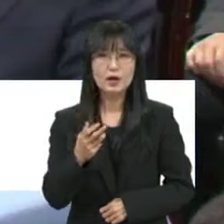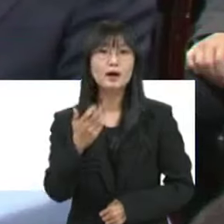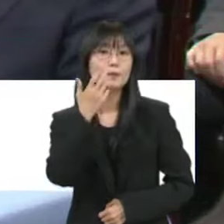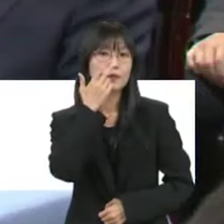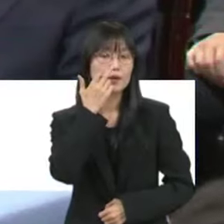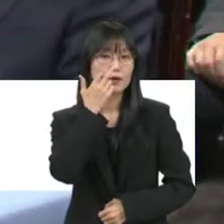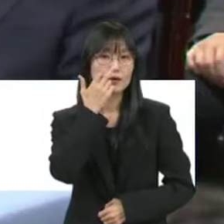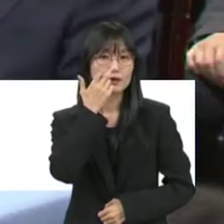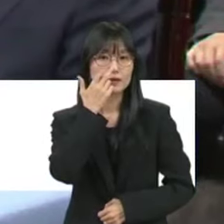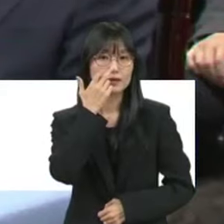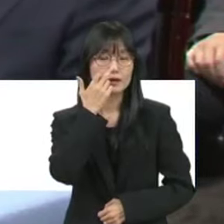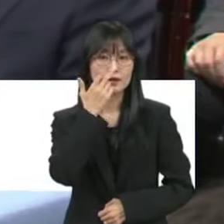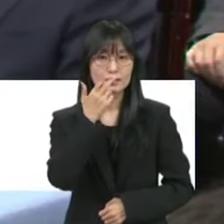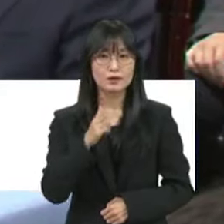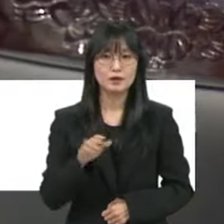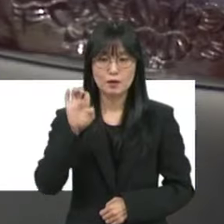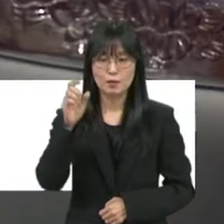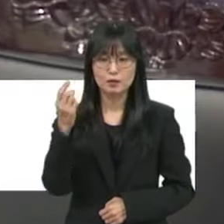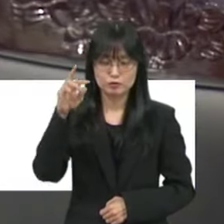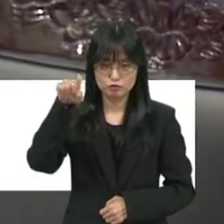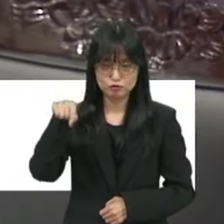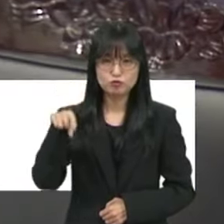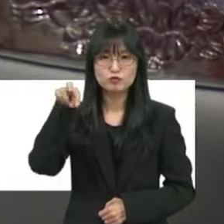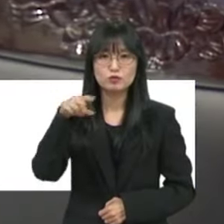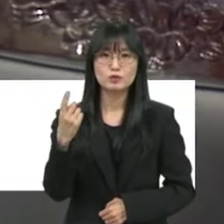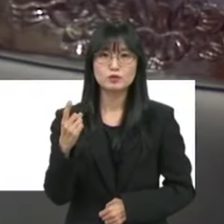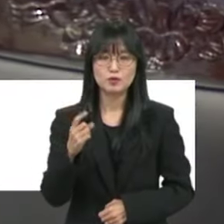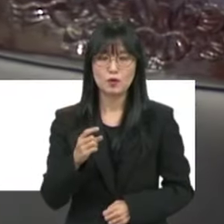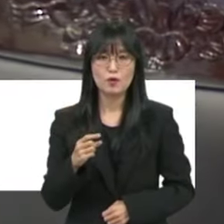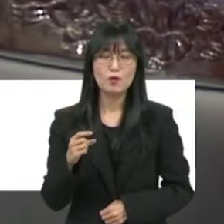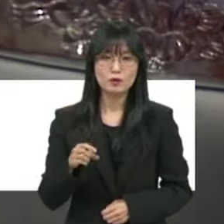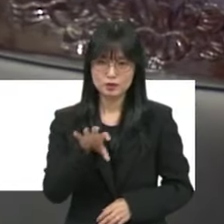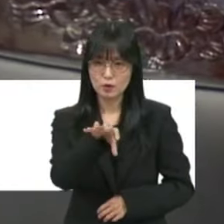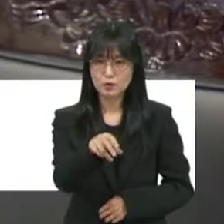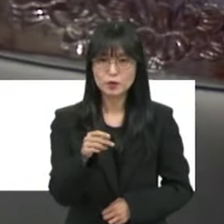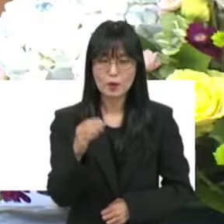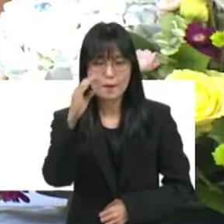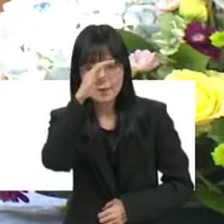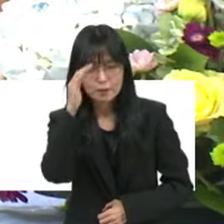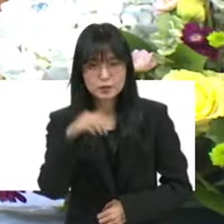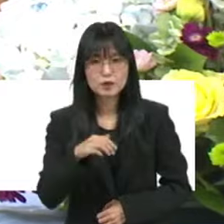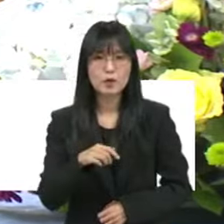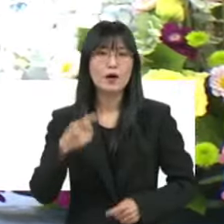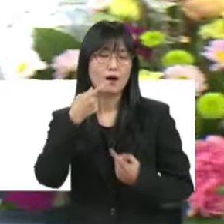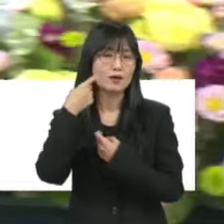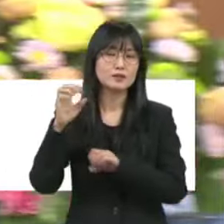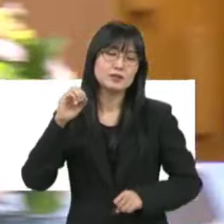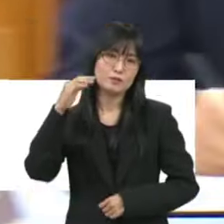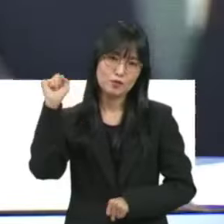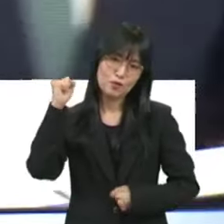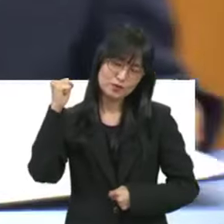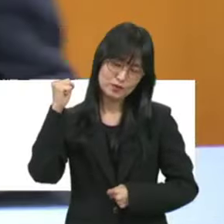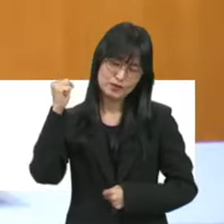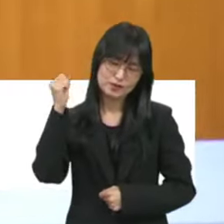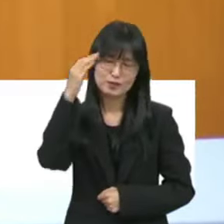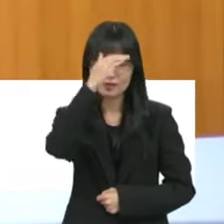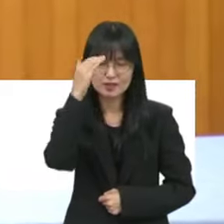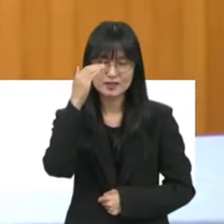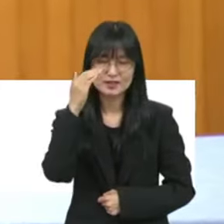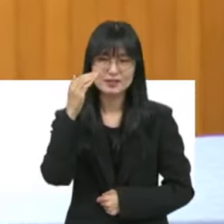진행되려던 경기평택 포승 수소 생산 시설 현장 방문과 기념 슈퍼콘서트 관람 등도 모두